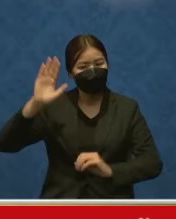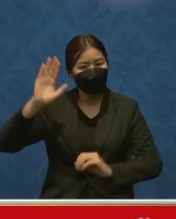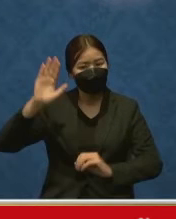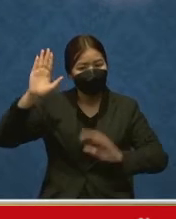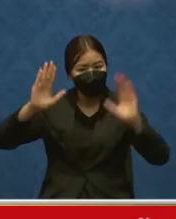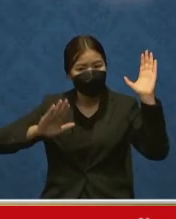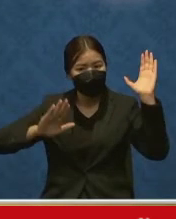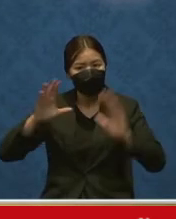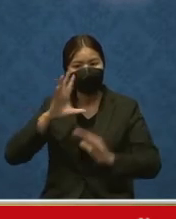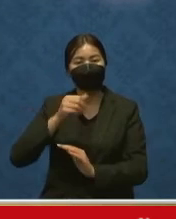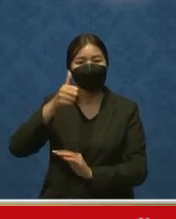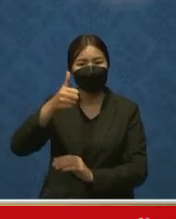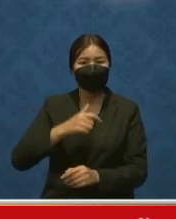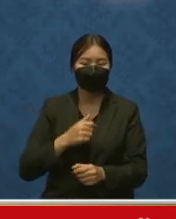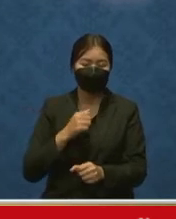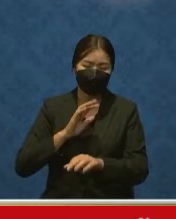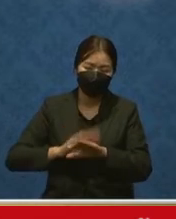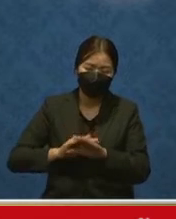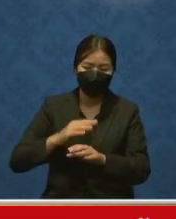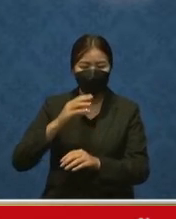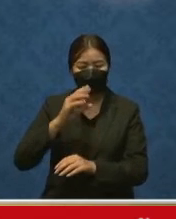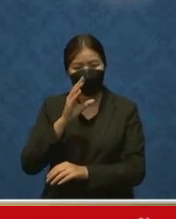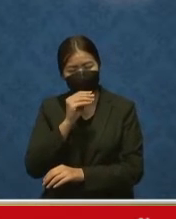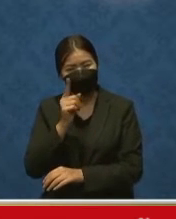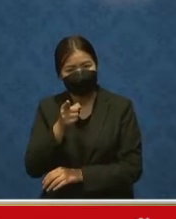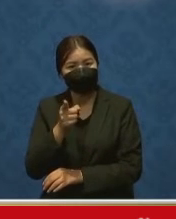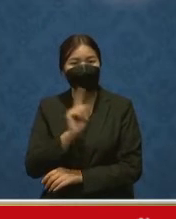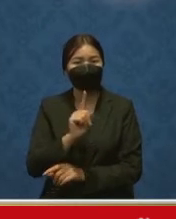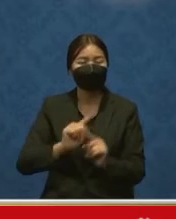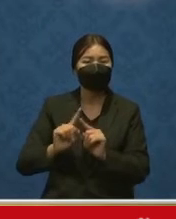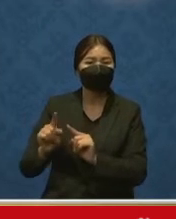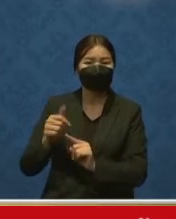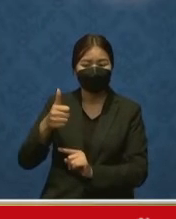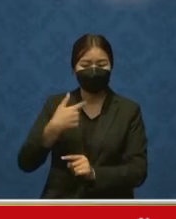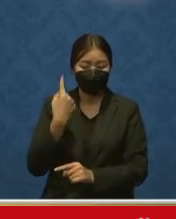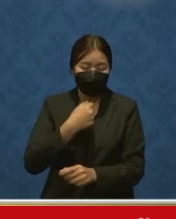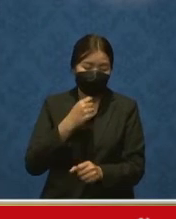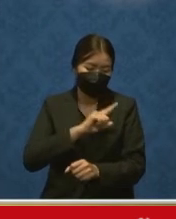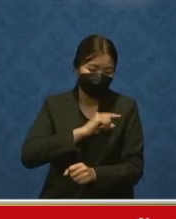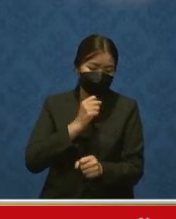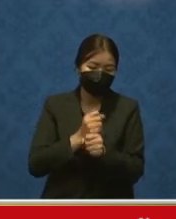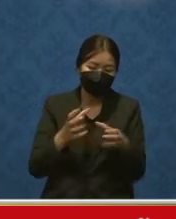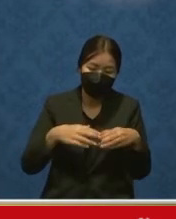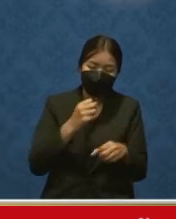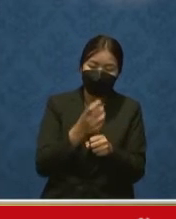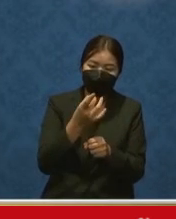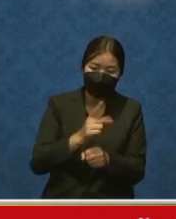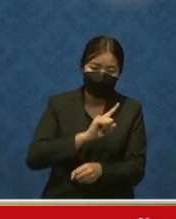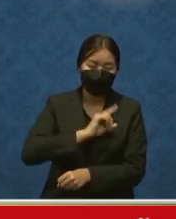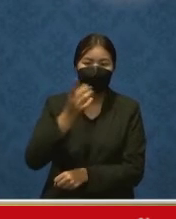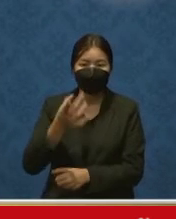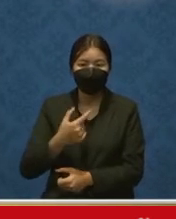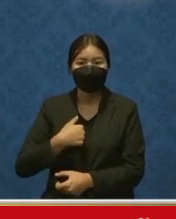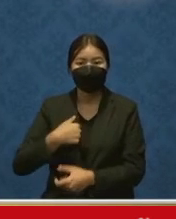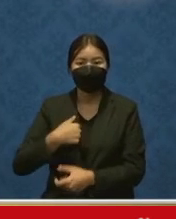ความเป็นจริงซึ่งกัดก็บอกความเป็นจริงซึ่งกันและกันว่าใครทำงานอย่างไรท่านเป็นรัฐบาลทั้ง